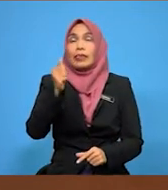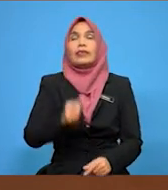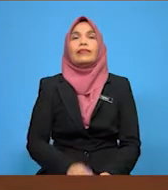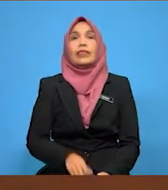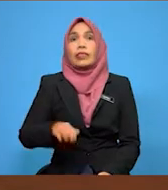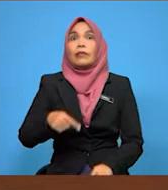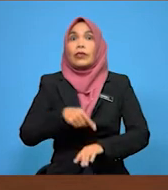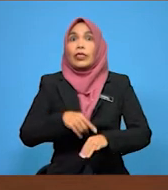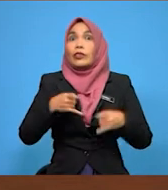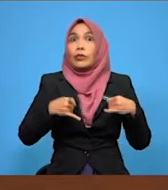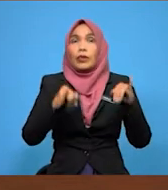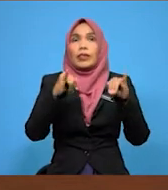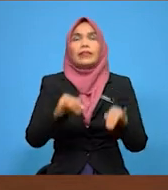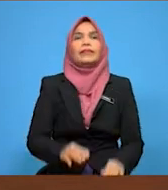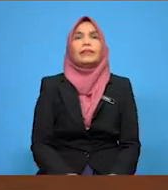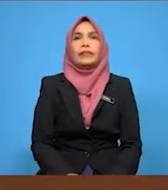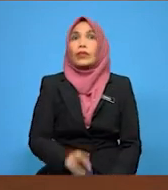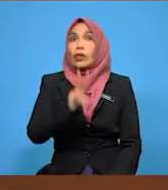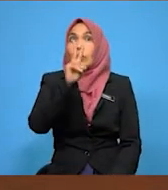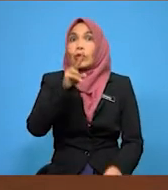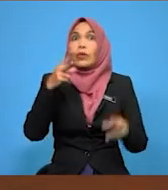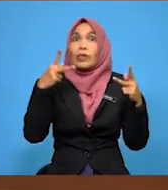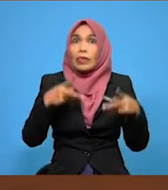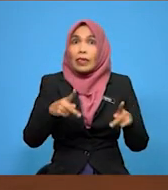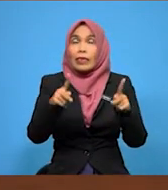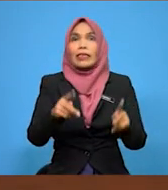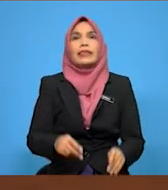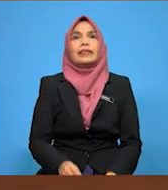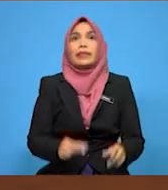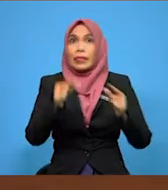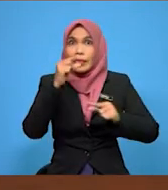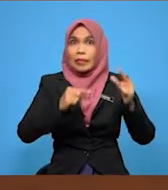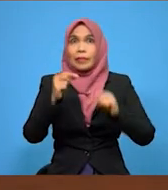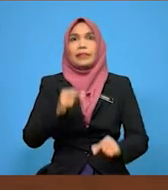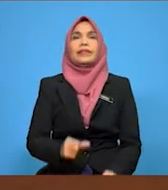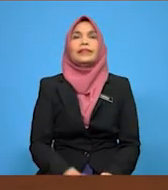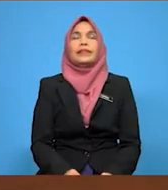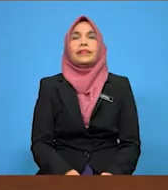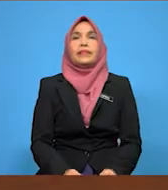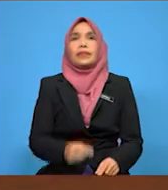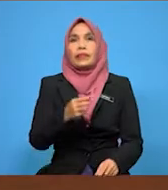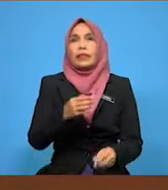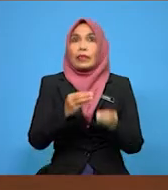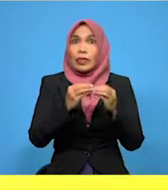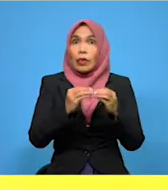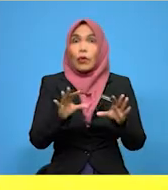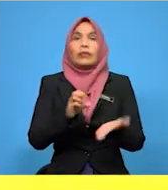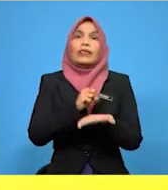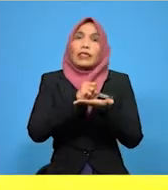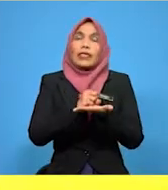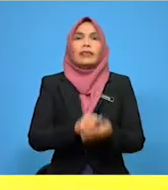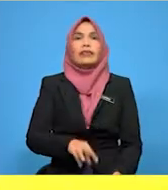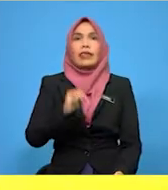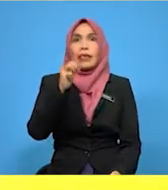pasaran. Terdapat dua kaedah penggradean yang boleh digunakan untuk menggrade telur sajian,